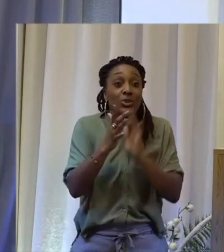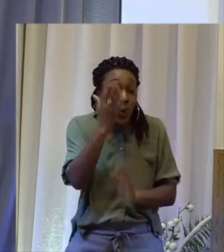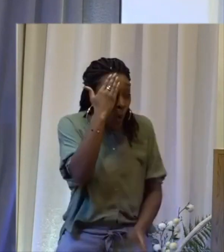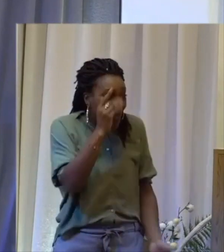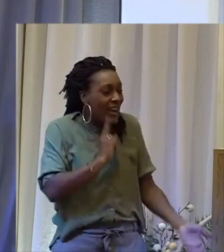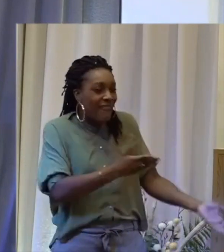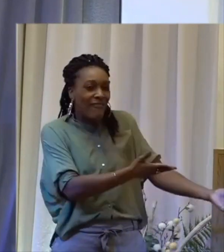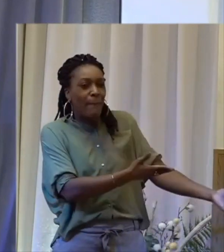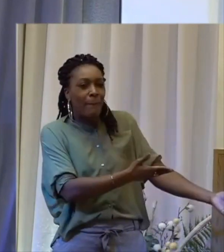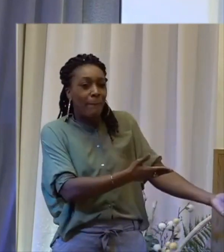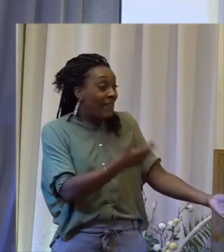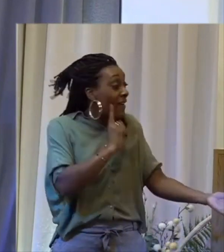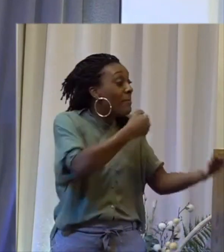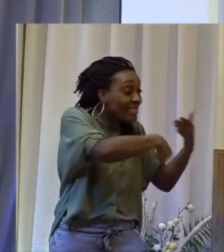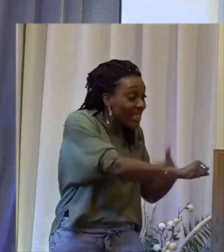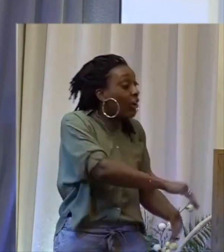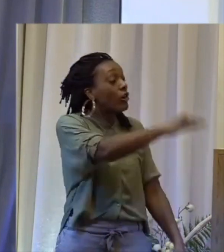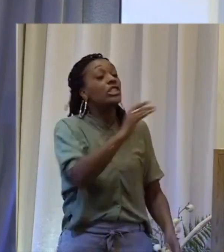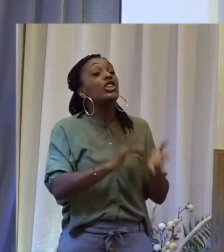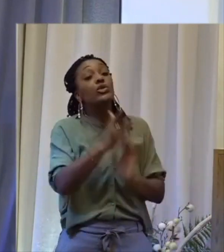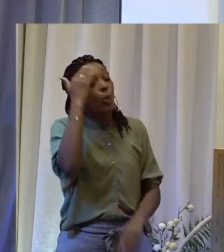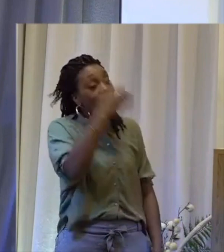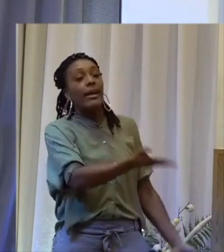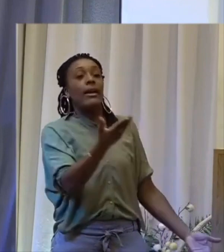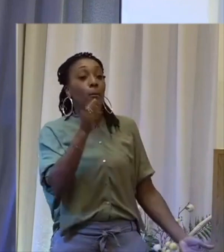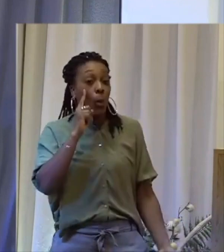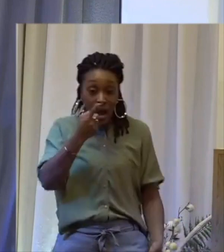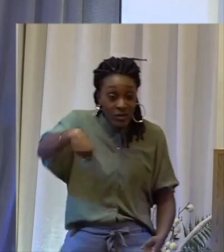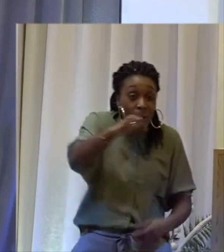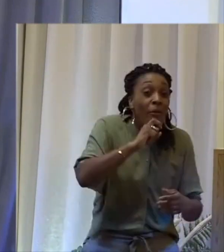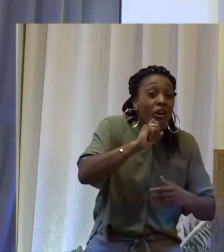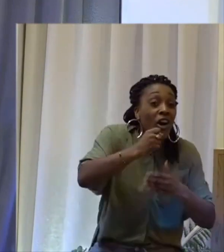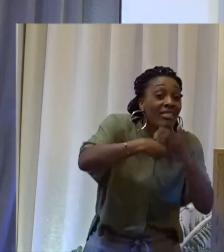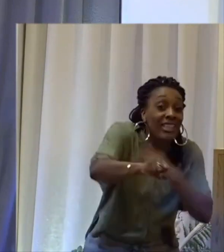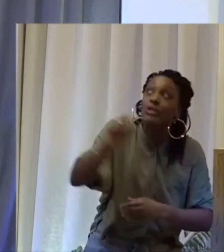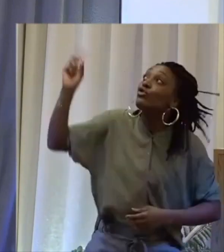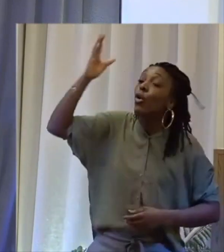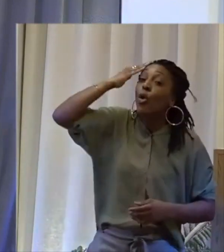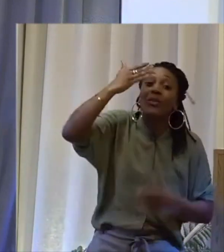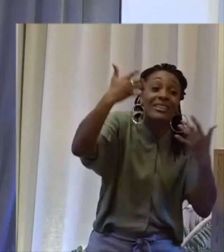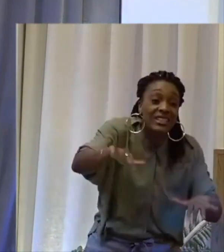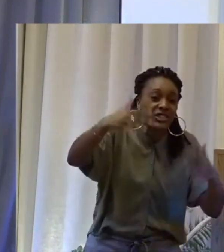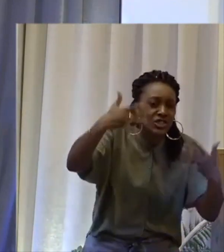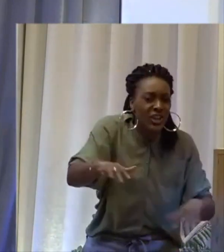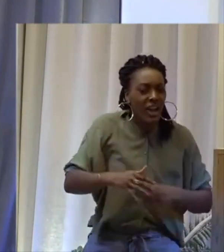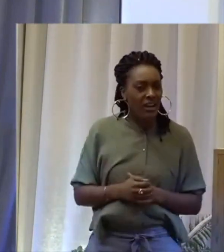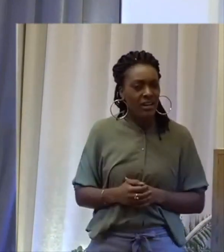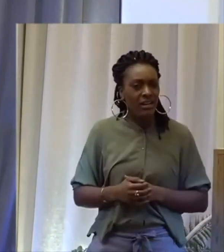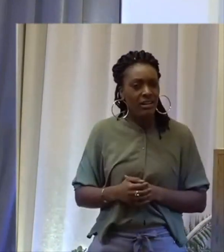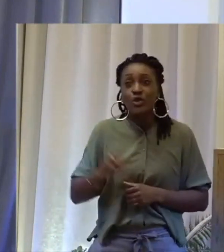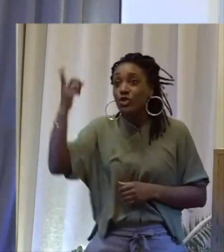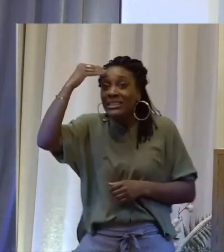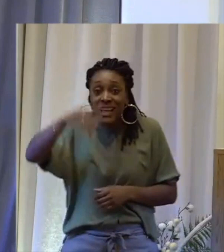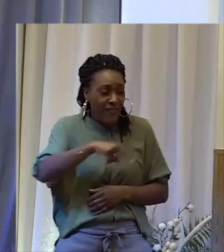femme depuis sa naissance et même avant, parce qu'il nous connaît avant même que l'on naisse. Il savait qu'il y aurait ce parcours chez